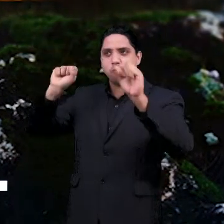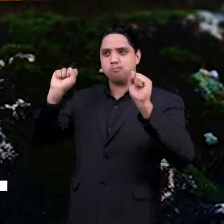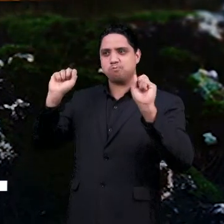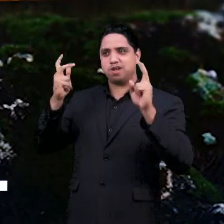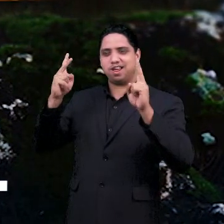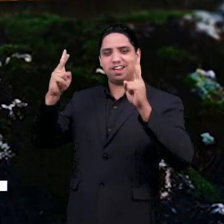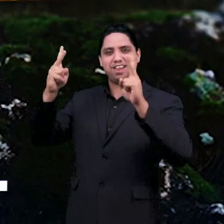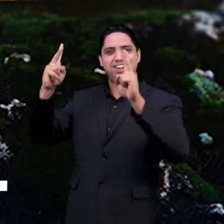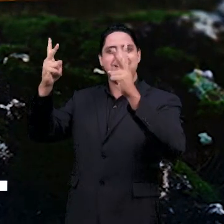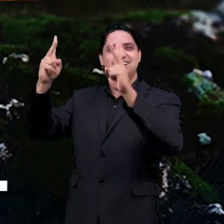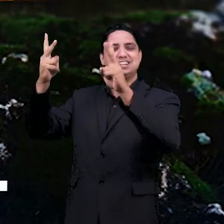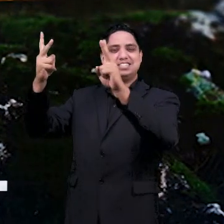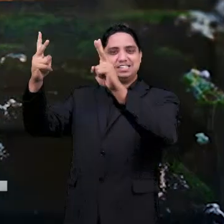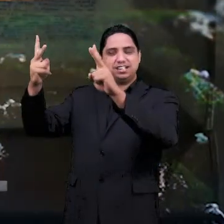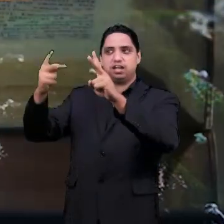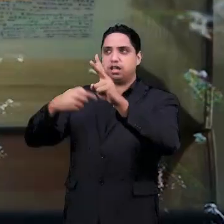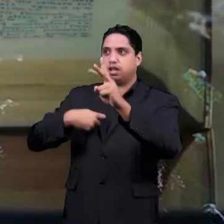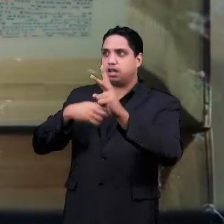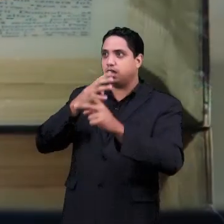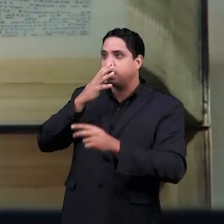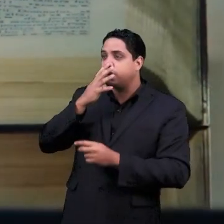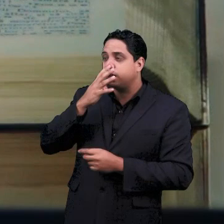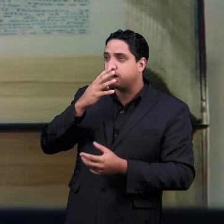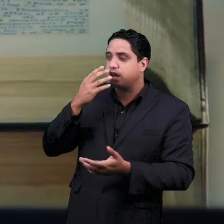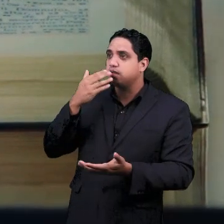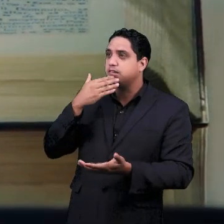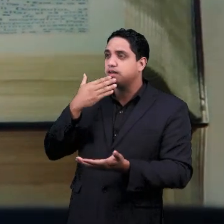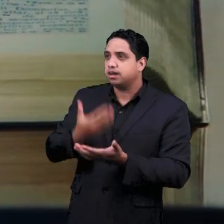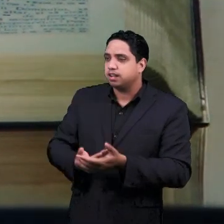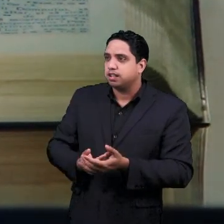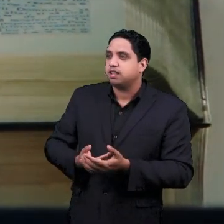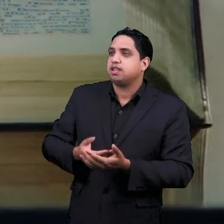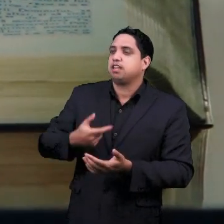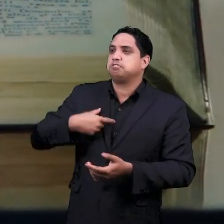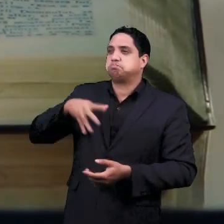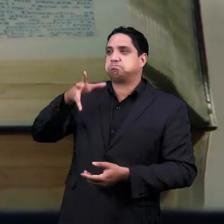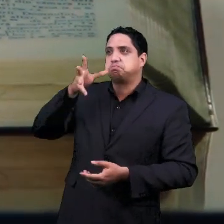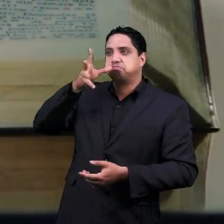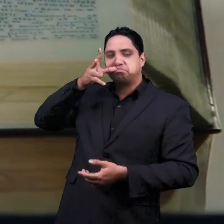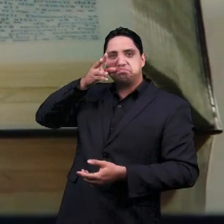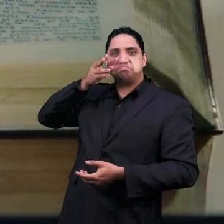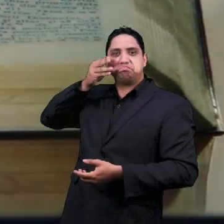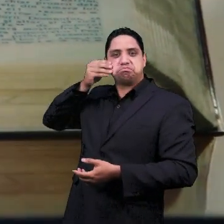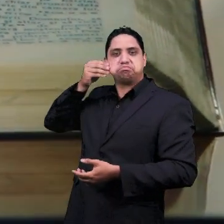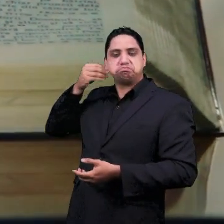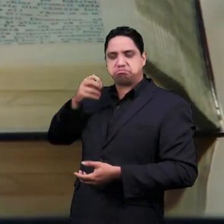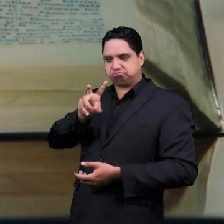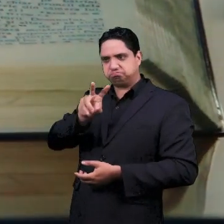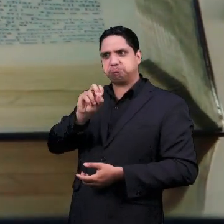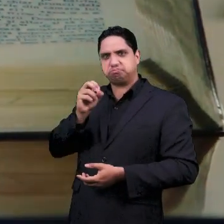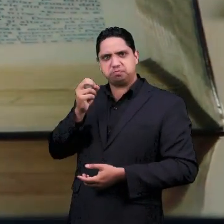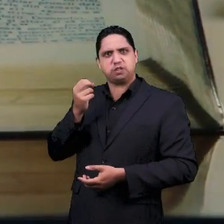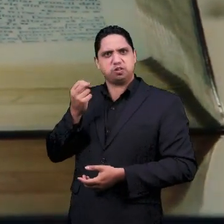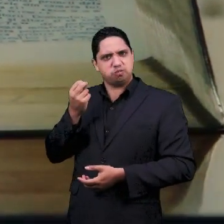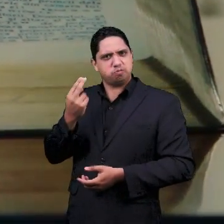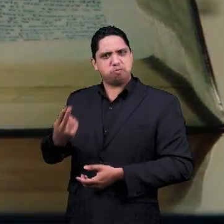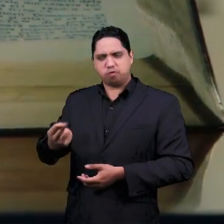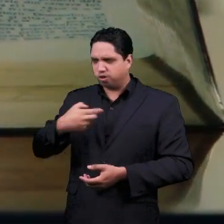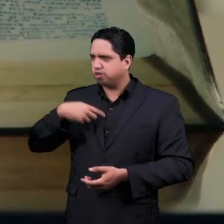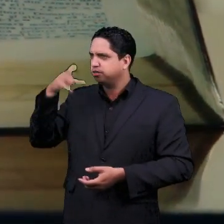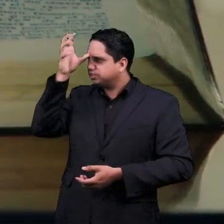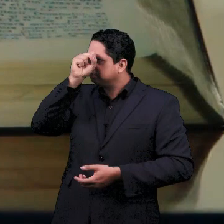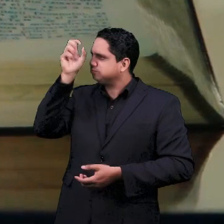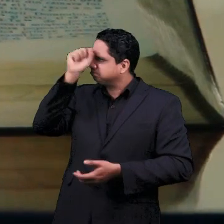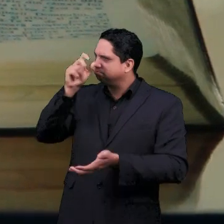на улицах, они входили в небеса с победой в руках. Они пример для меня, настоящий